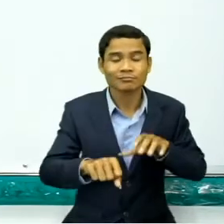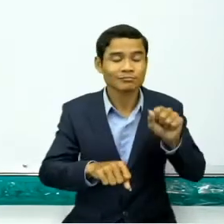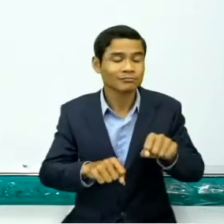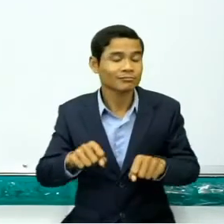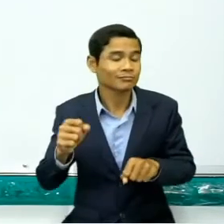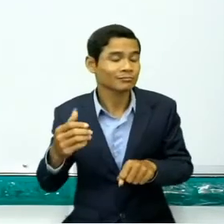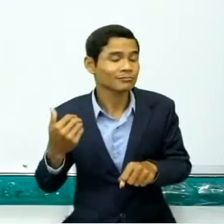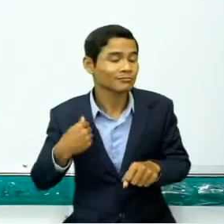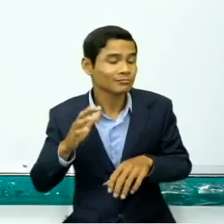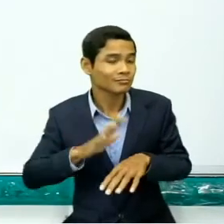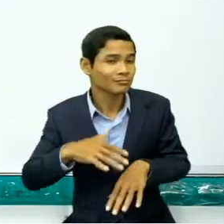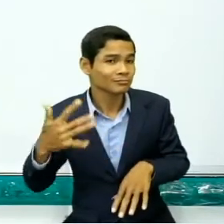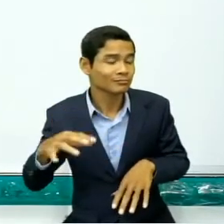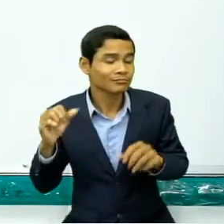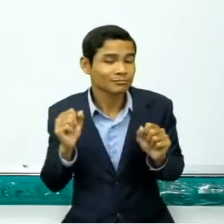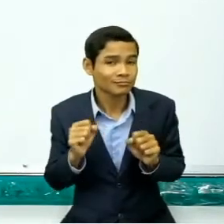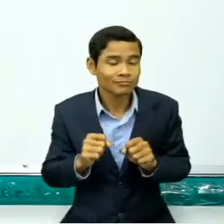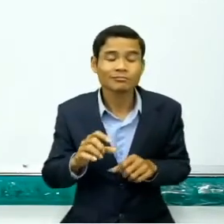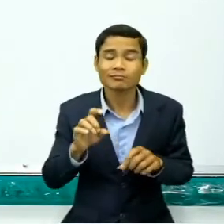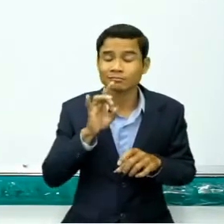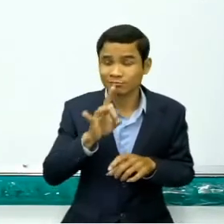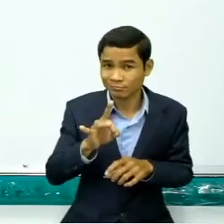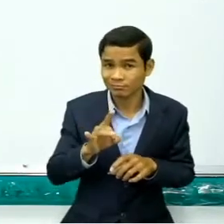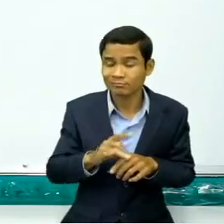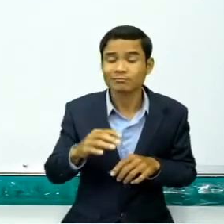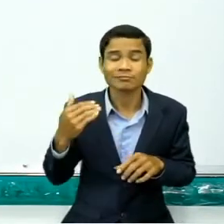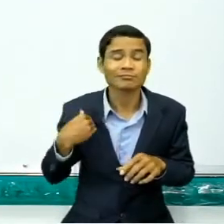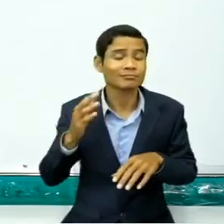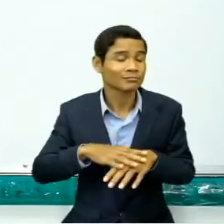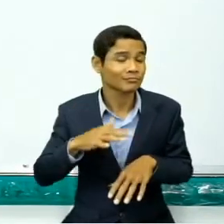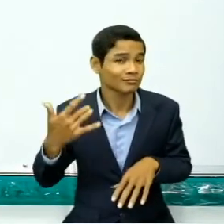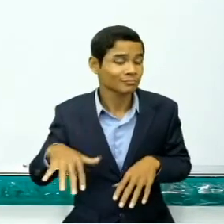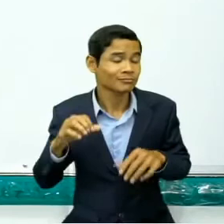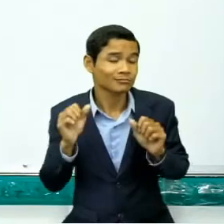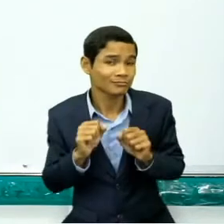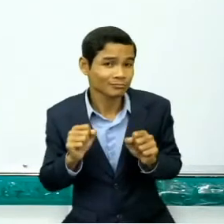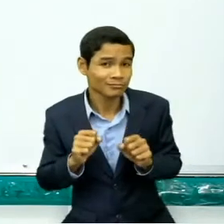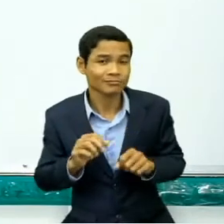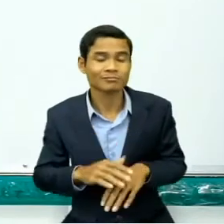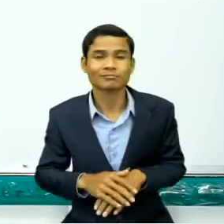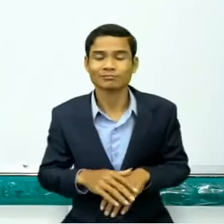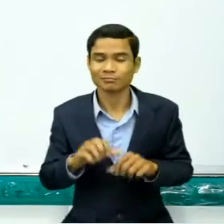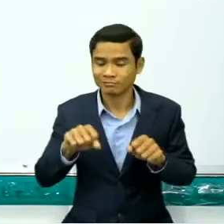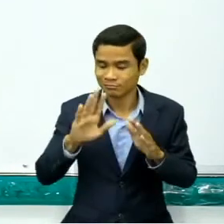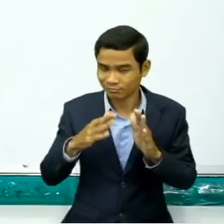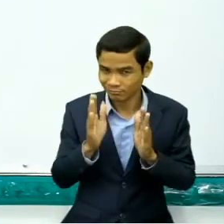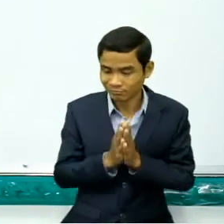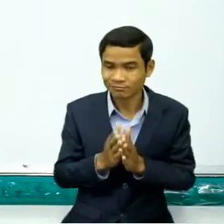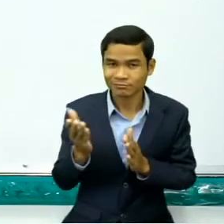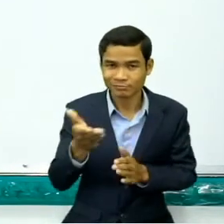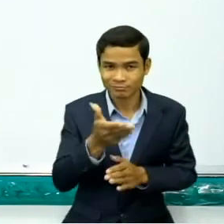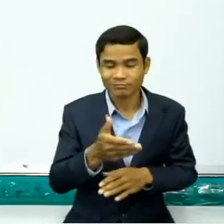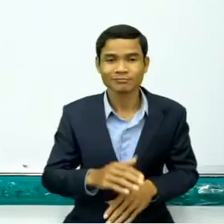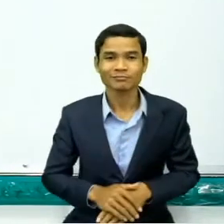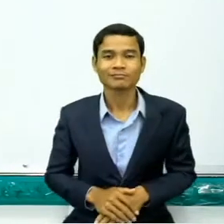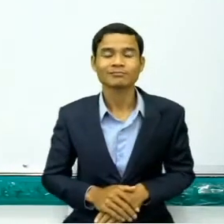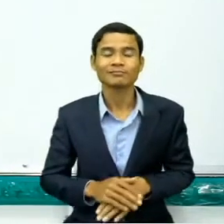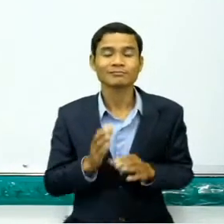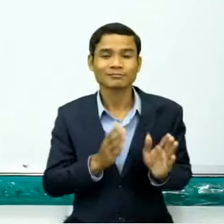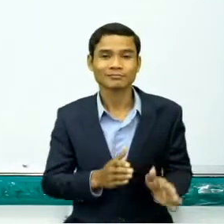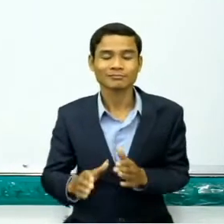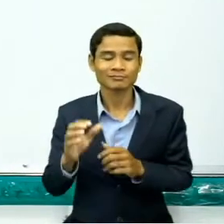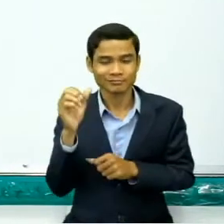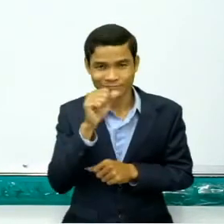tra chea rư kdau men hai tra chea rư kdau cha kon ai la kon kon triem